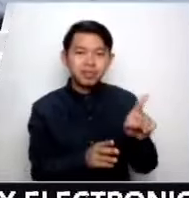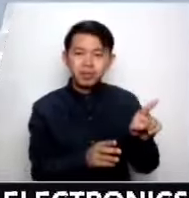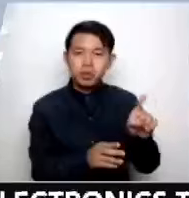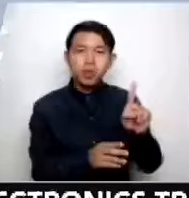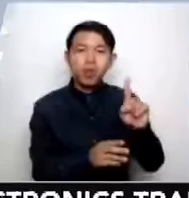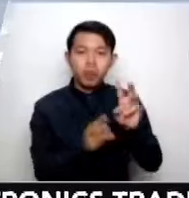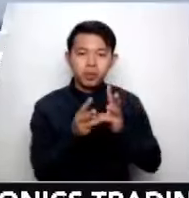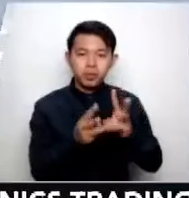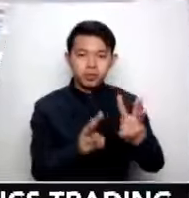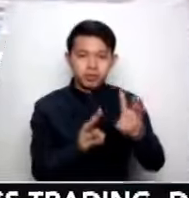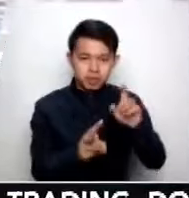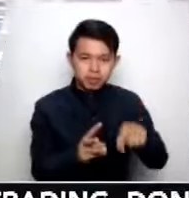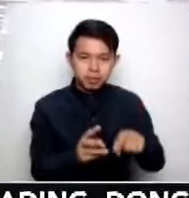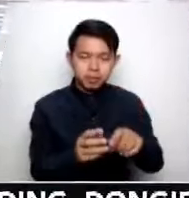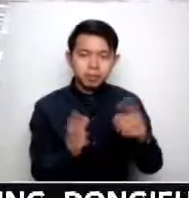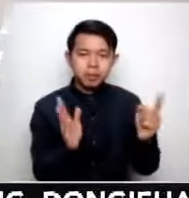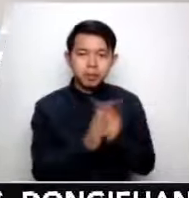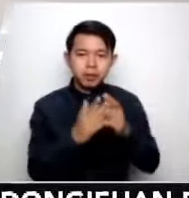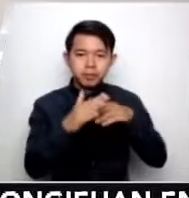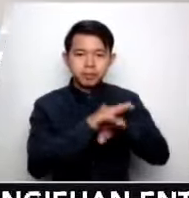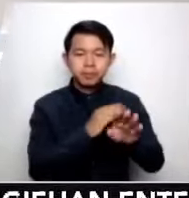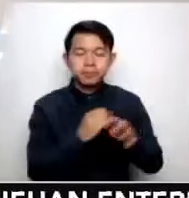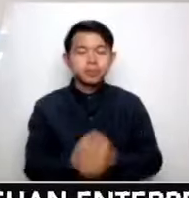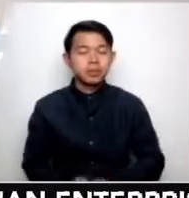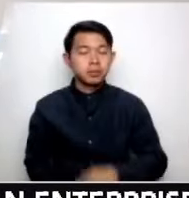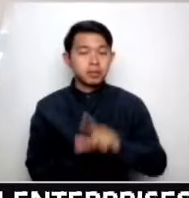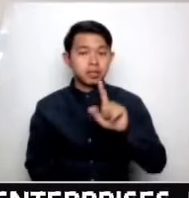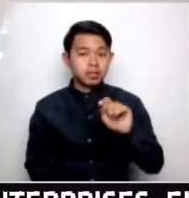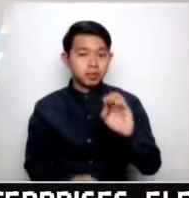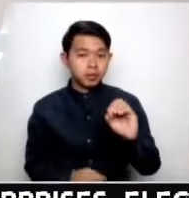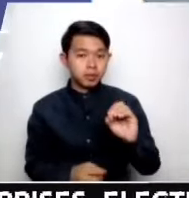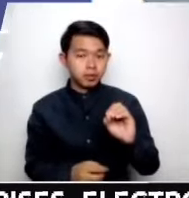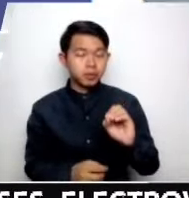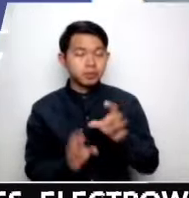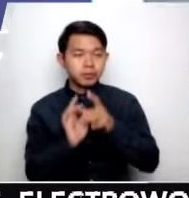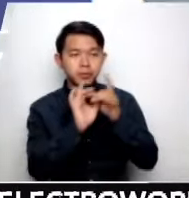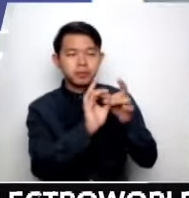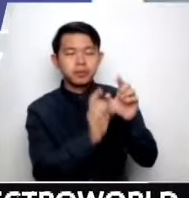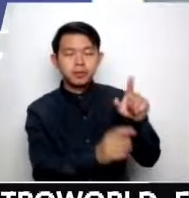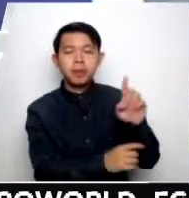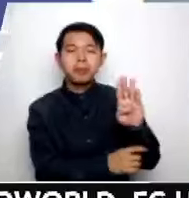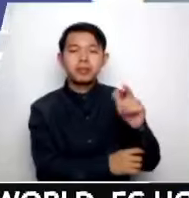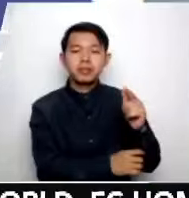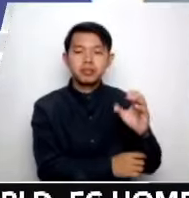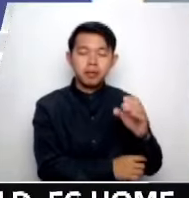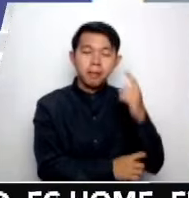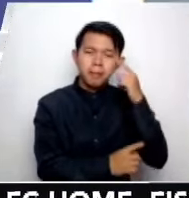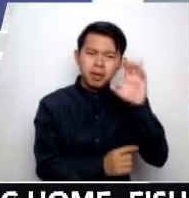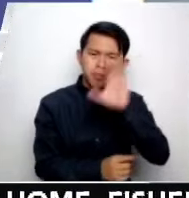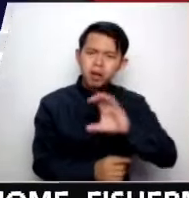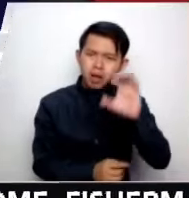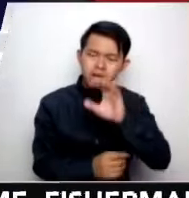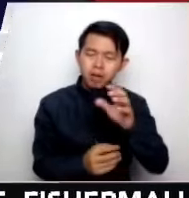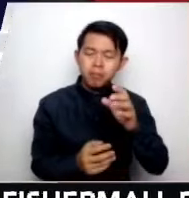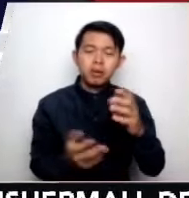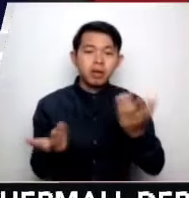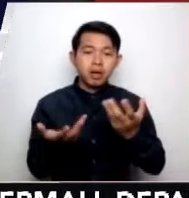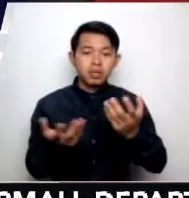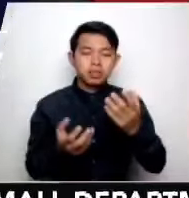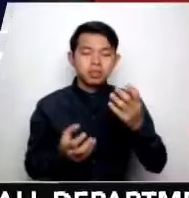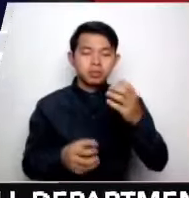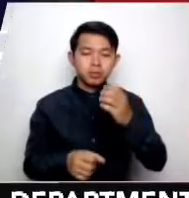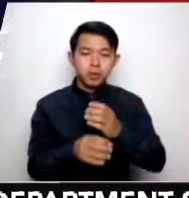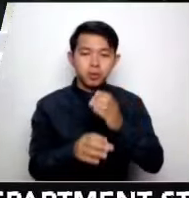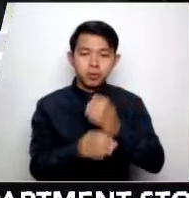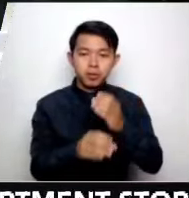da ang te LTO para mahuli ang lumag motorista ng G integrated news na makuh ang panig ng